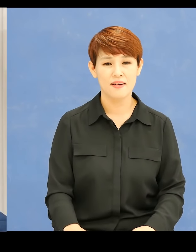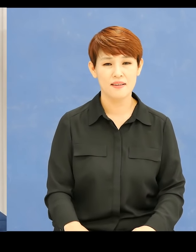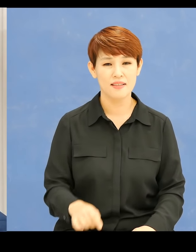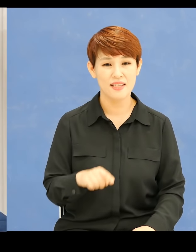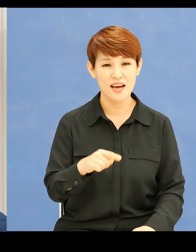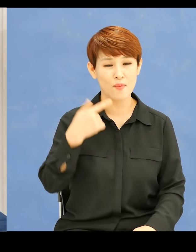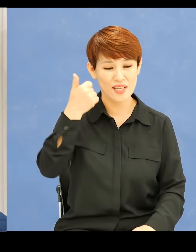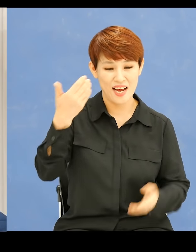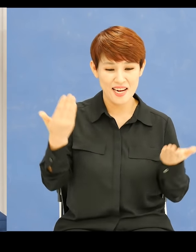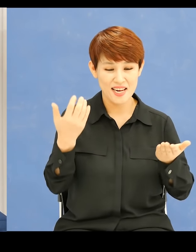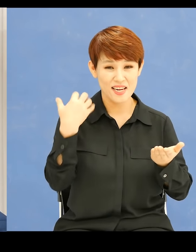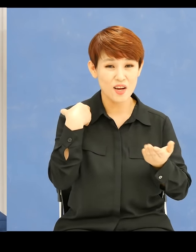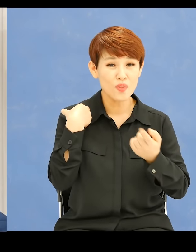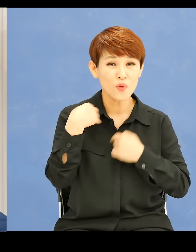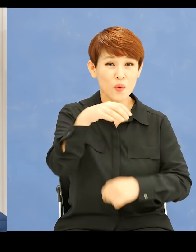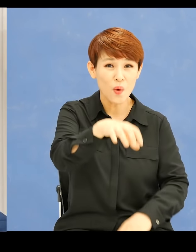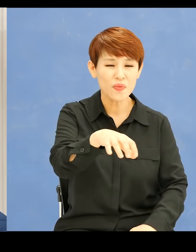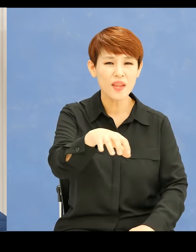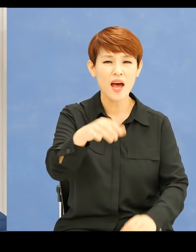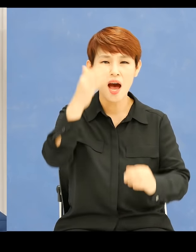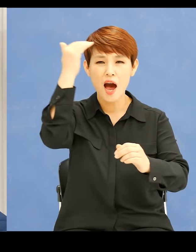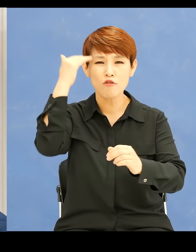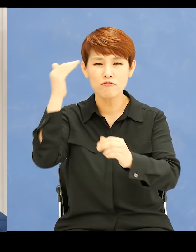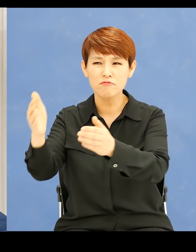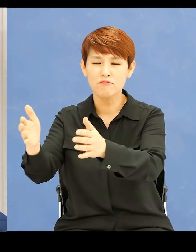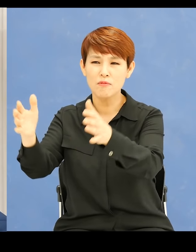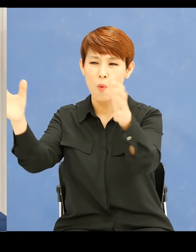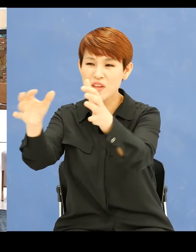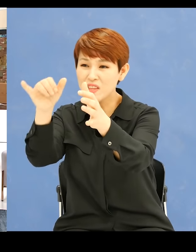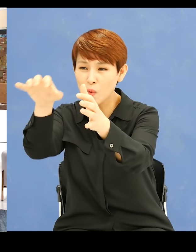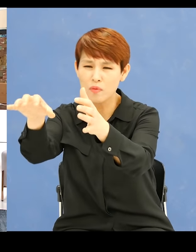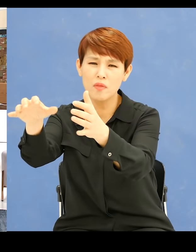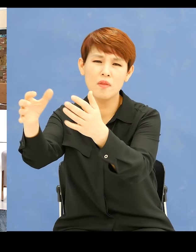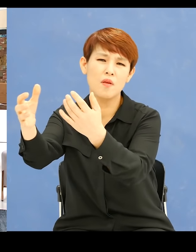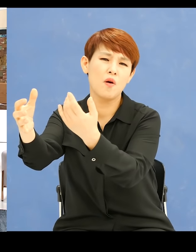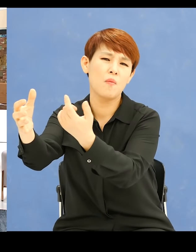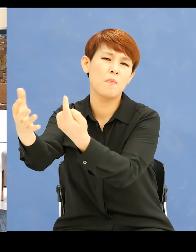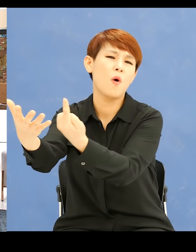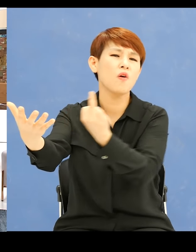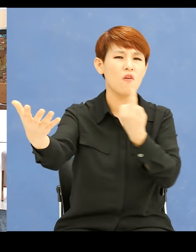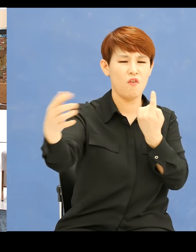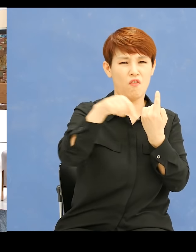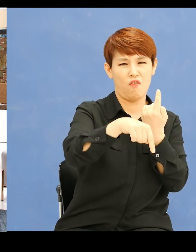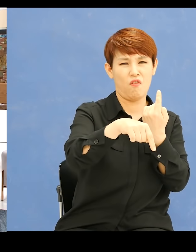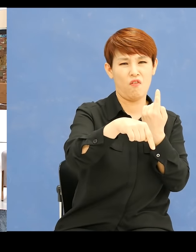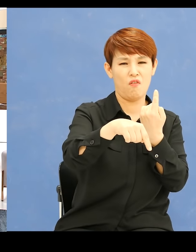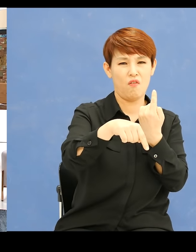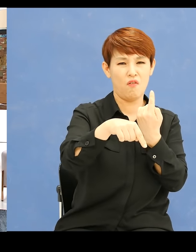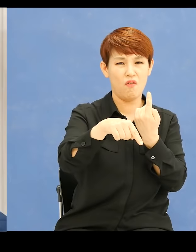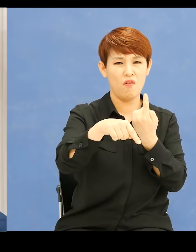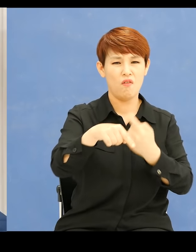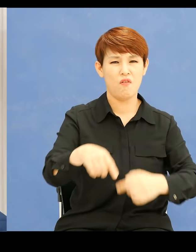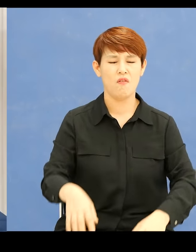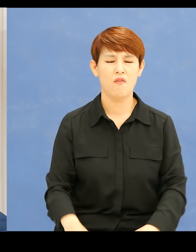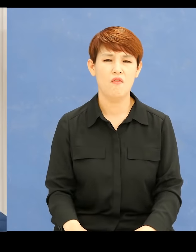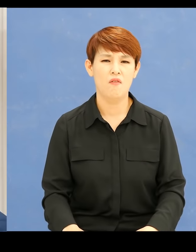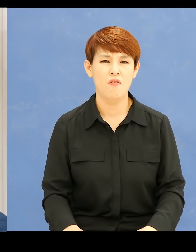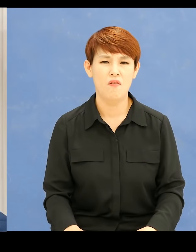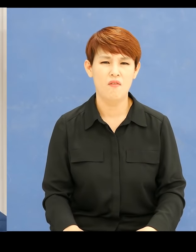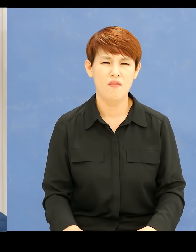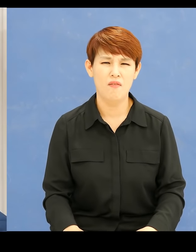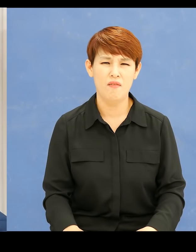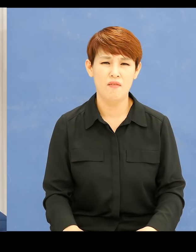그 현장에는 그 한인 타운하고도 멀리 떨어져 있었고 네. 공항 지역이었고 뭐